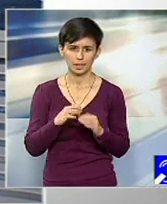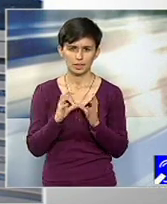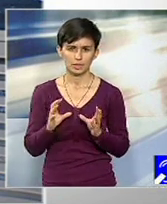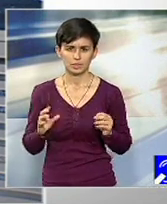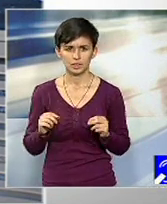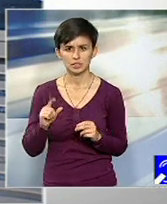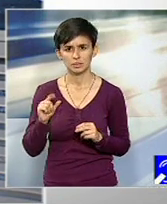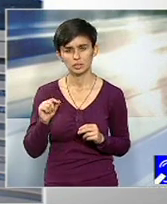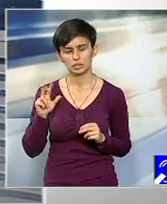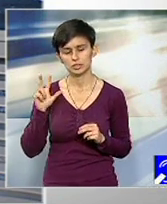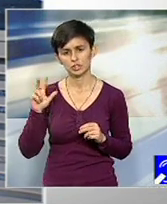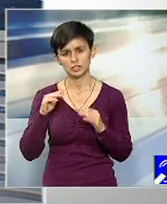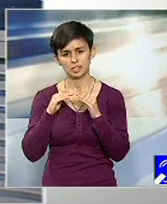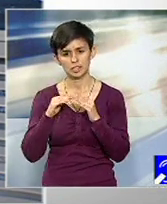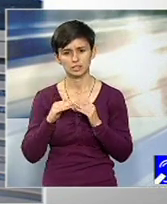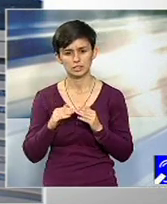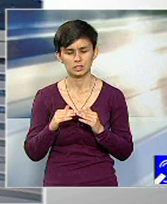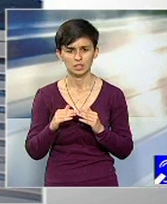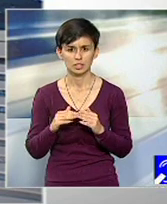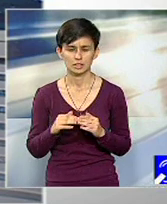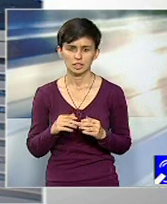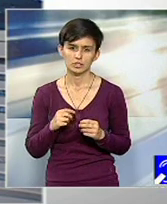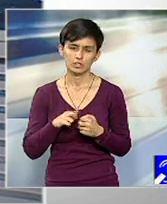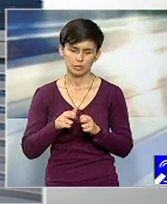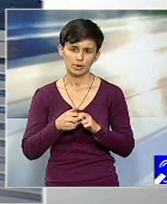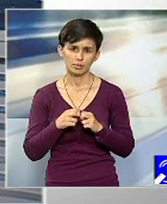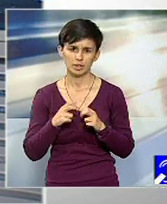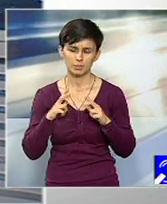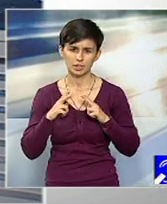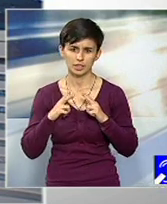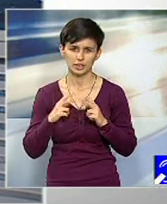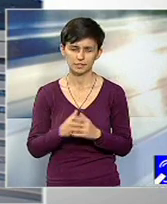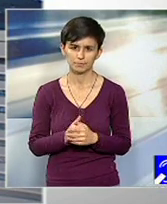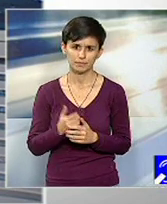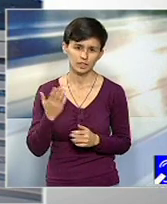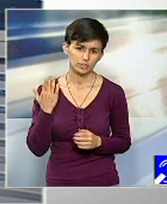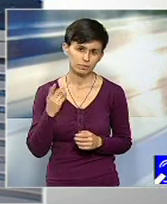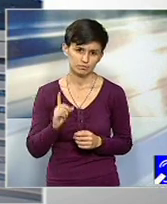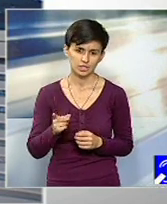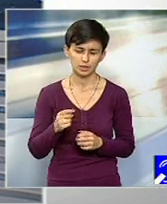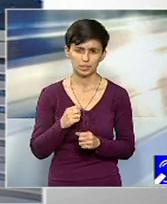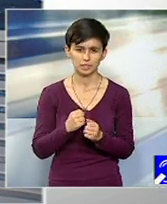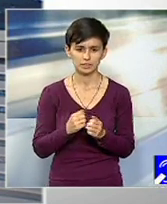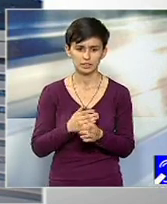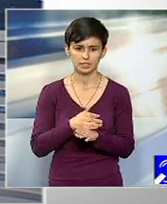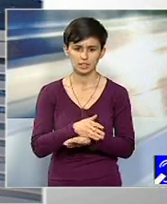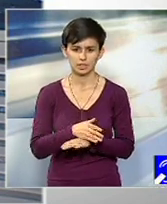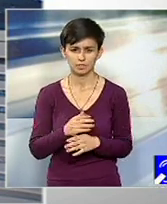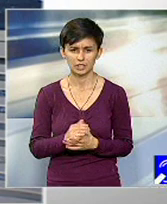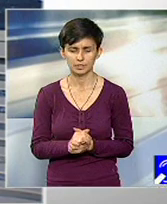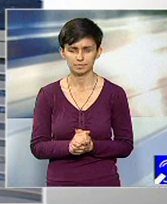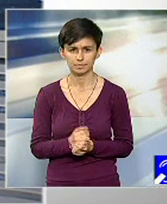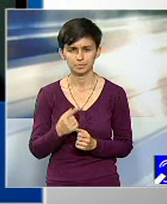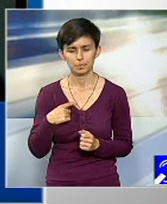state europene studiate în acest sens. Deci problema este foarte gravă la noi și era și cazul să se intervină în acest sens.